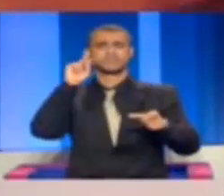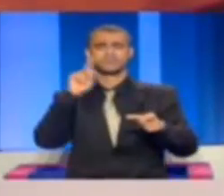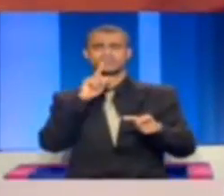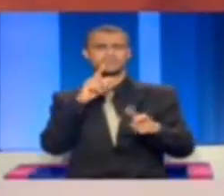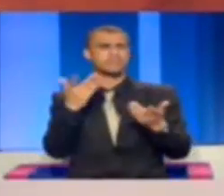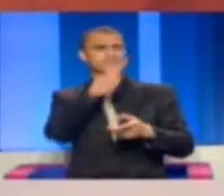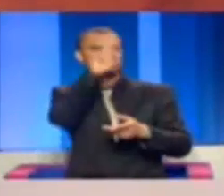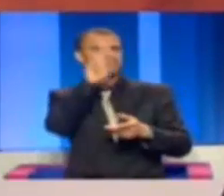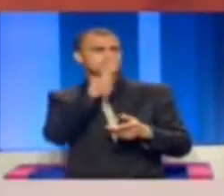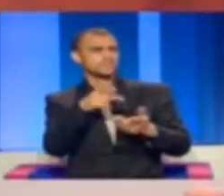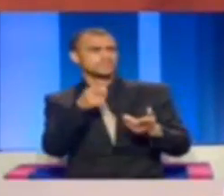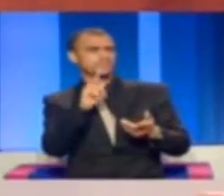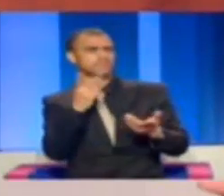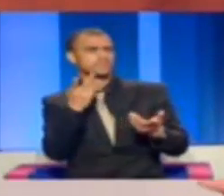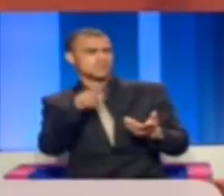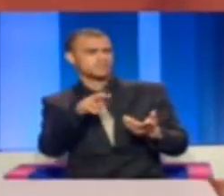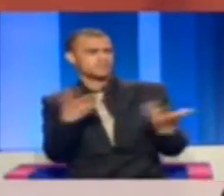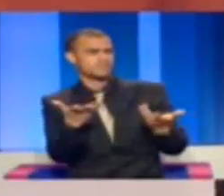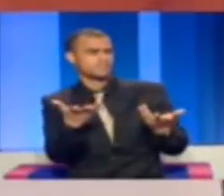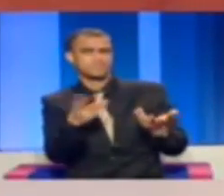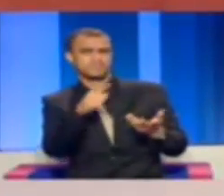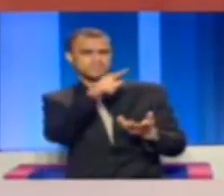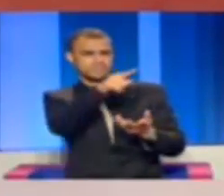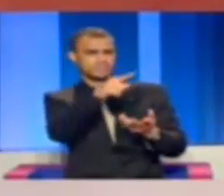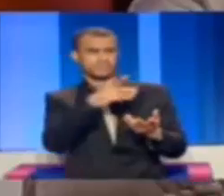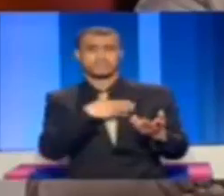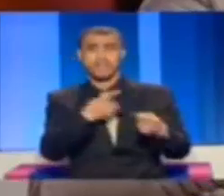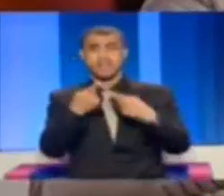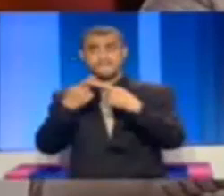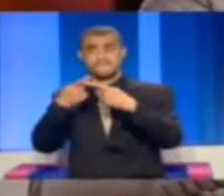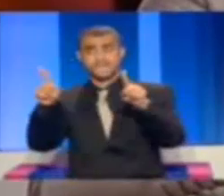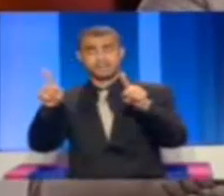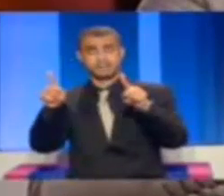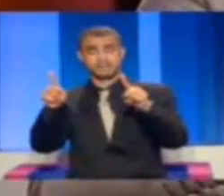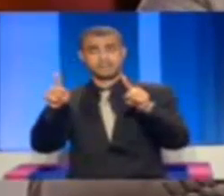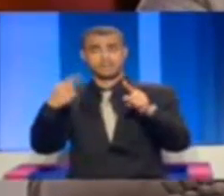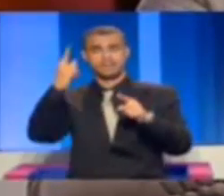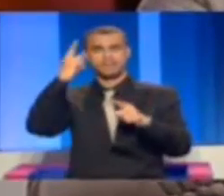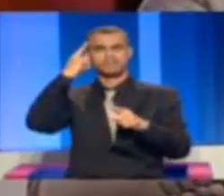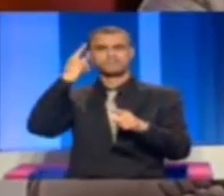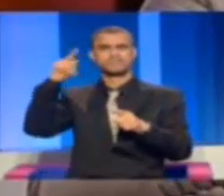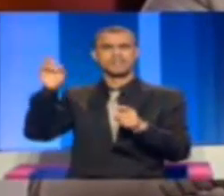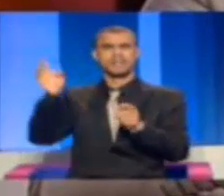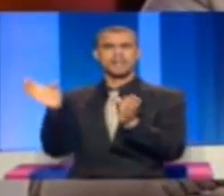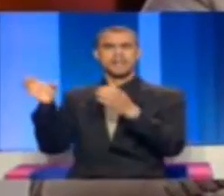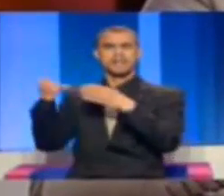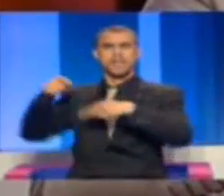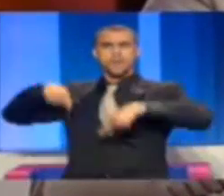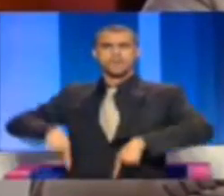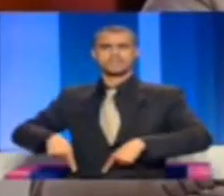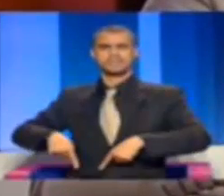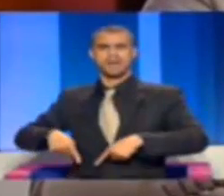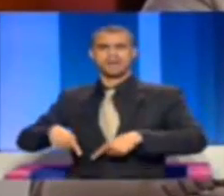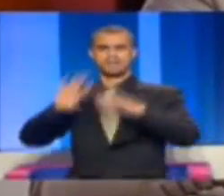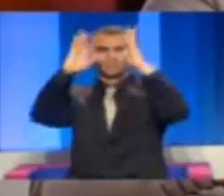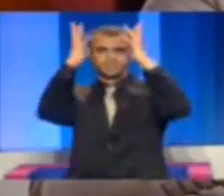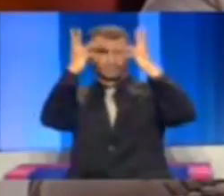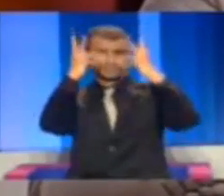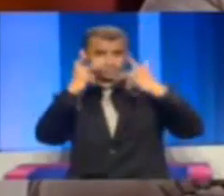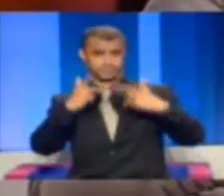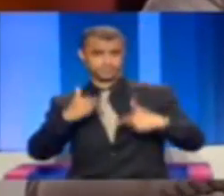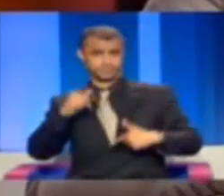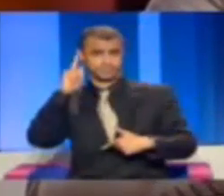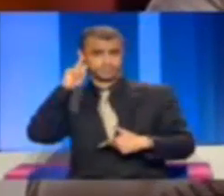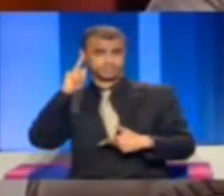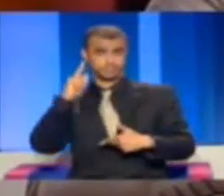ربما الأرقام أو الرقم الأقرب إلى الواقع؟ لازم نفرقوا ما بين الإحصائيات اللي كتعطيها المنظمة العالمية للصحة اللي كتعطي واحد